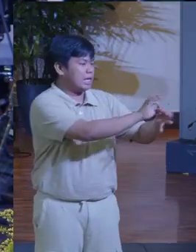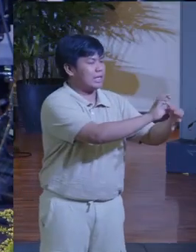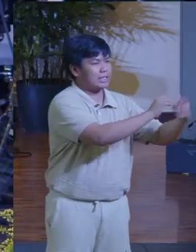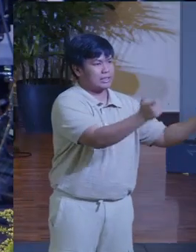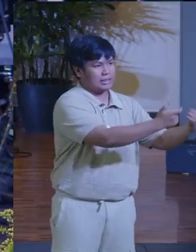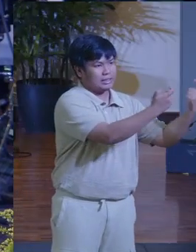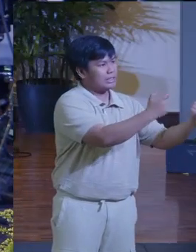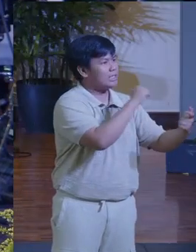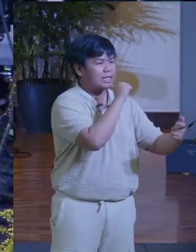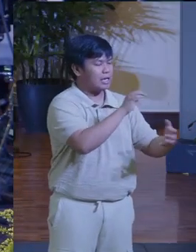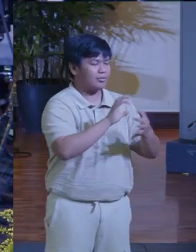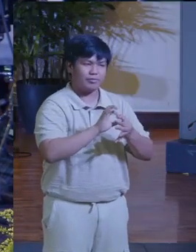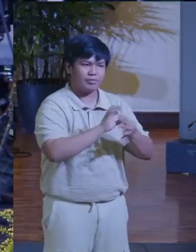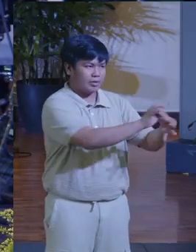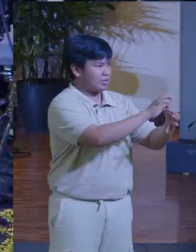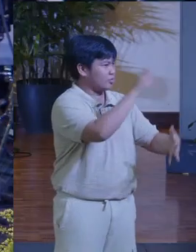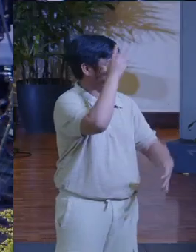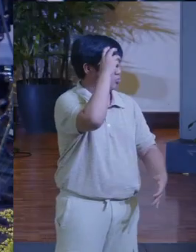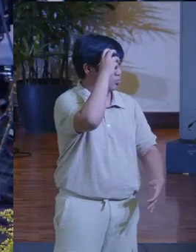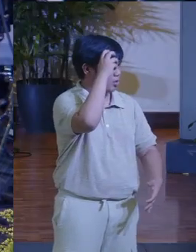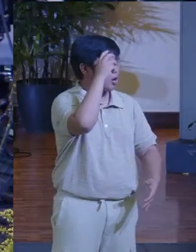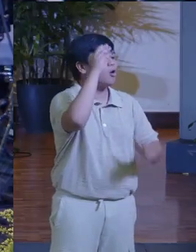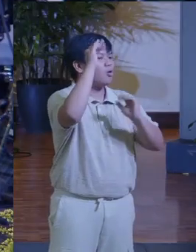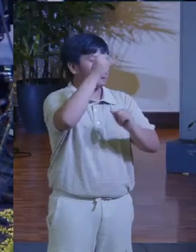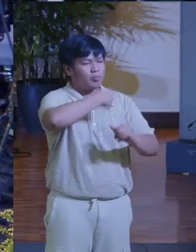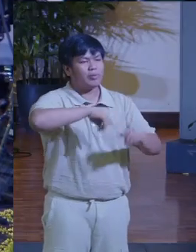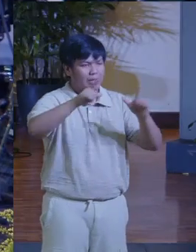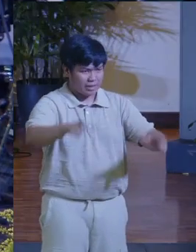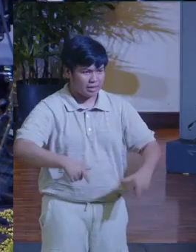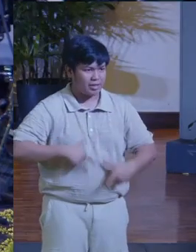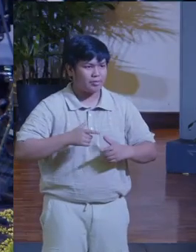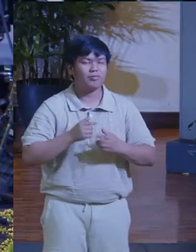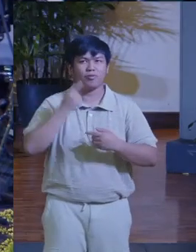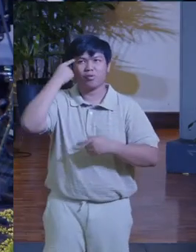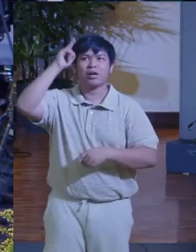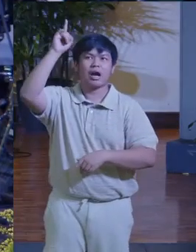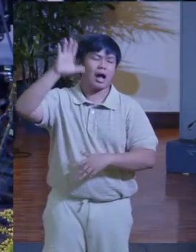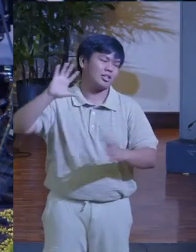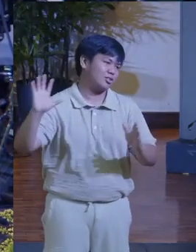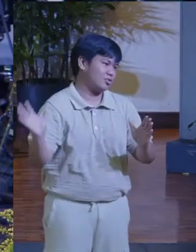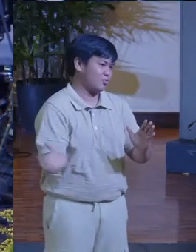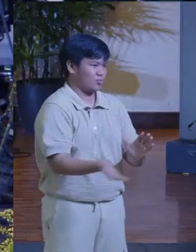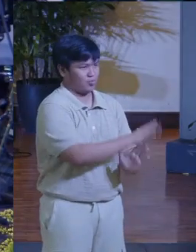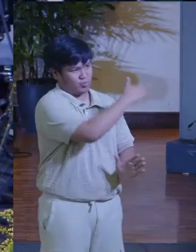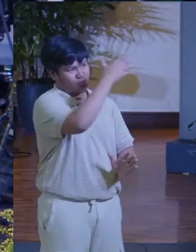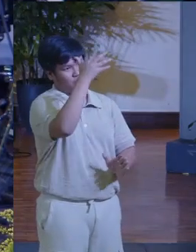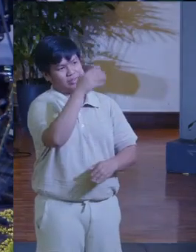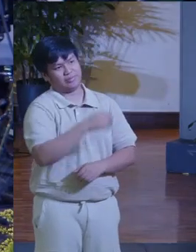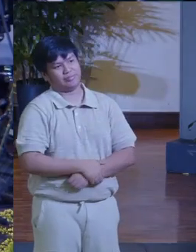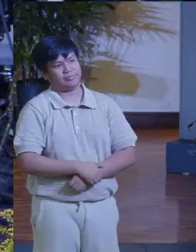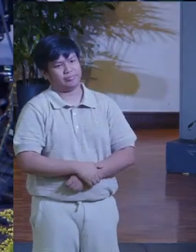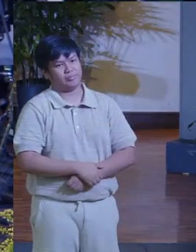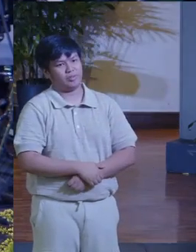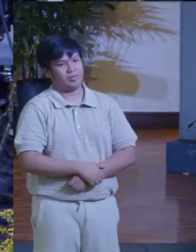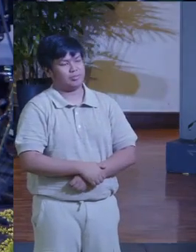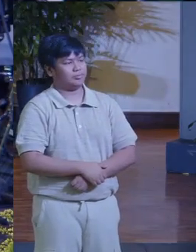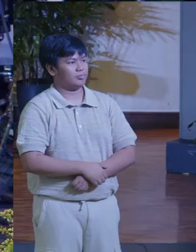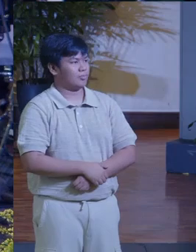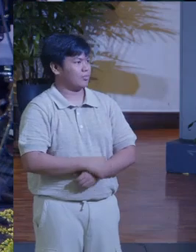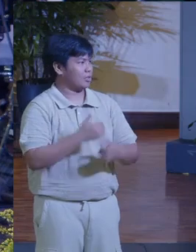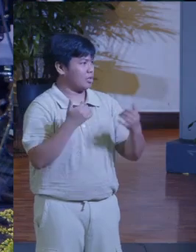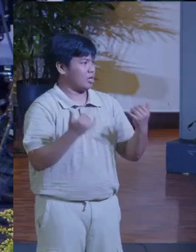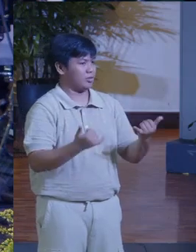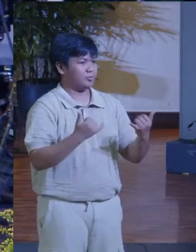mamuhay na ng matuwid para sa Kanyang kagalakan at kalwalhatian. Yan po ang gusto niya. Wala pong pinagkaiba